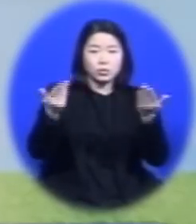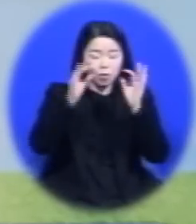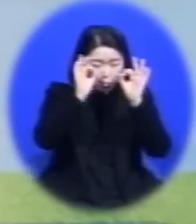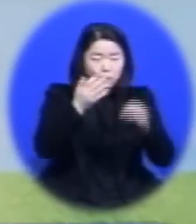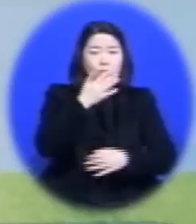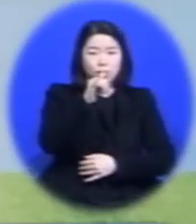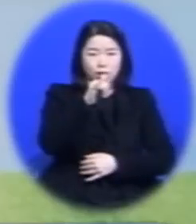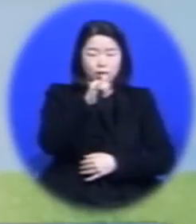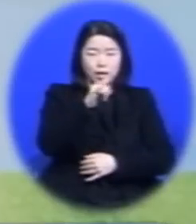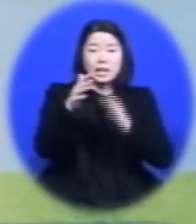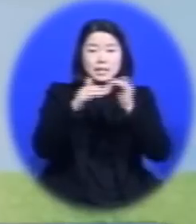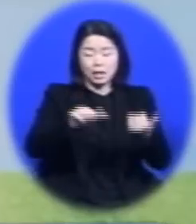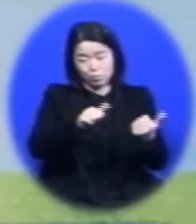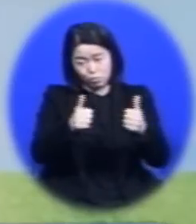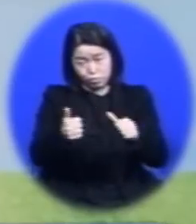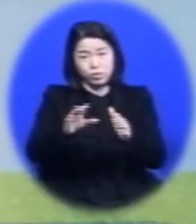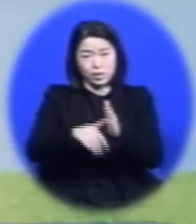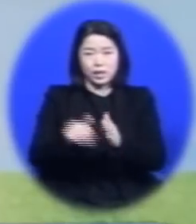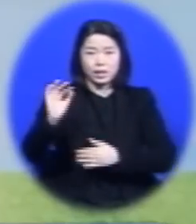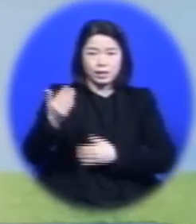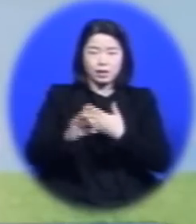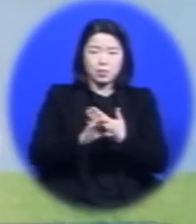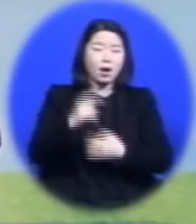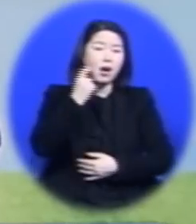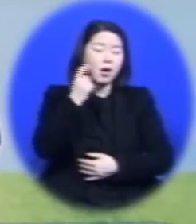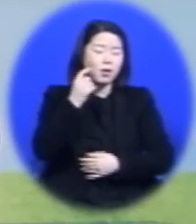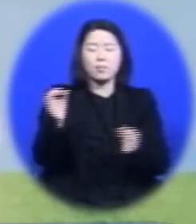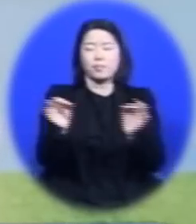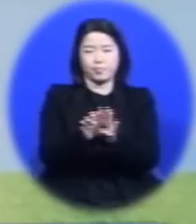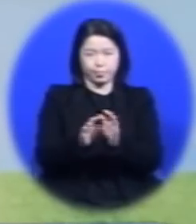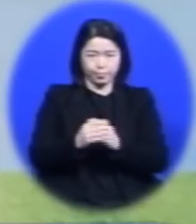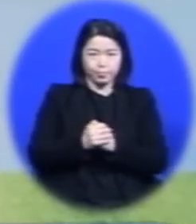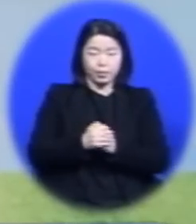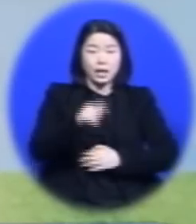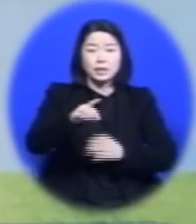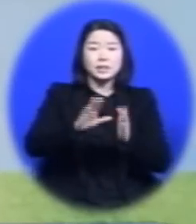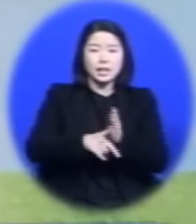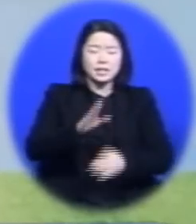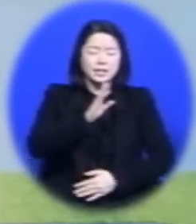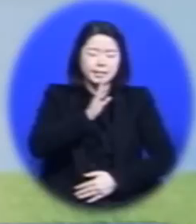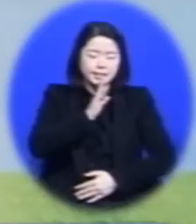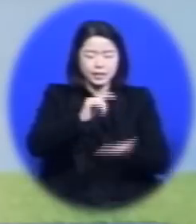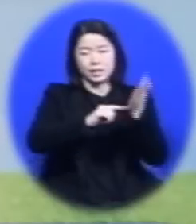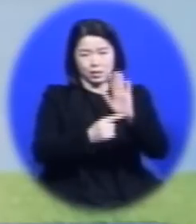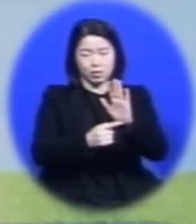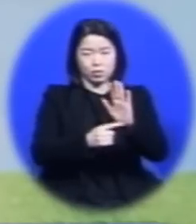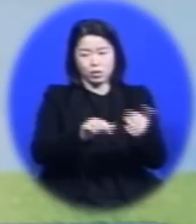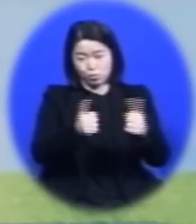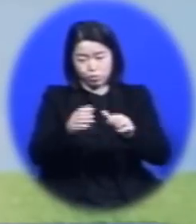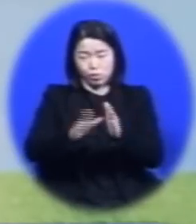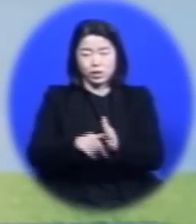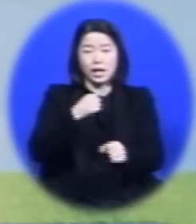거예요 사람이 죽을 때가 되면 가식이 없어집니다 그때는 이제 진짜가 나옵 죽을 때 하는